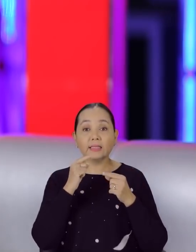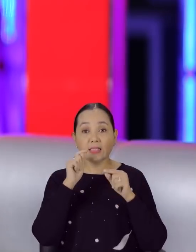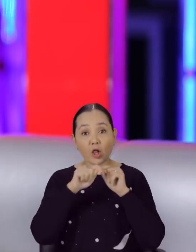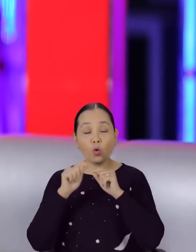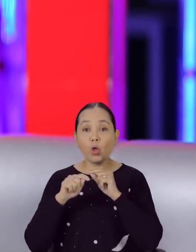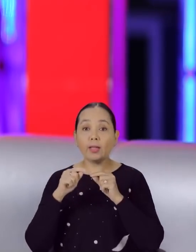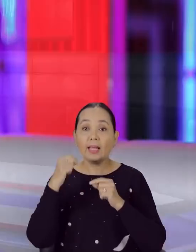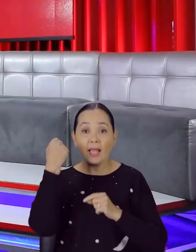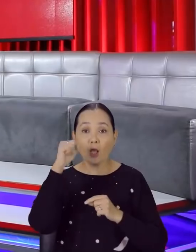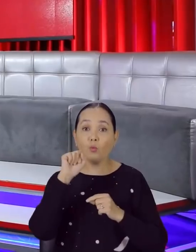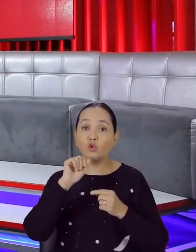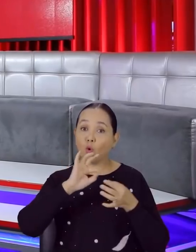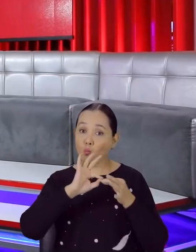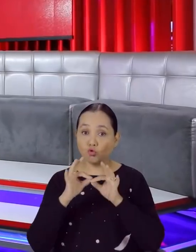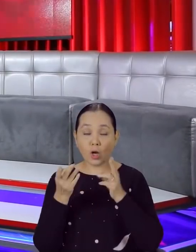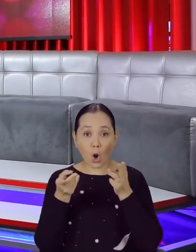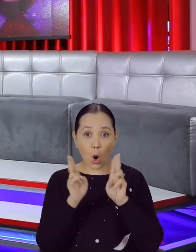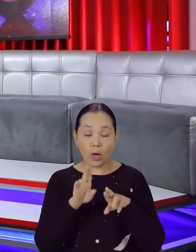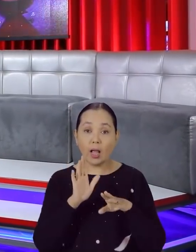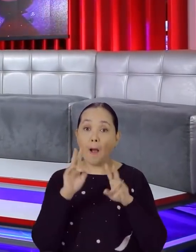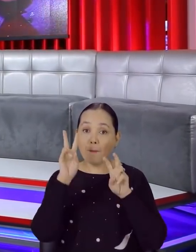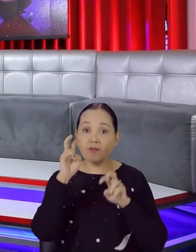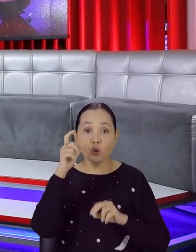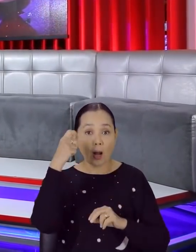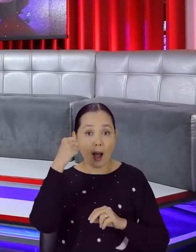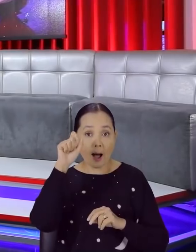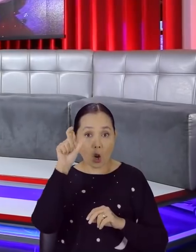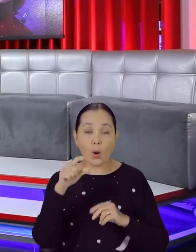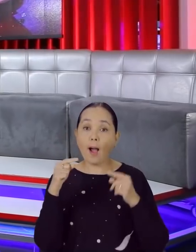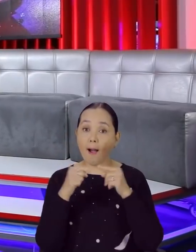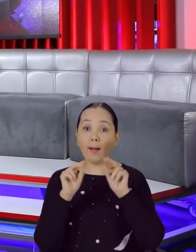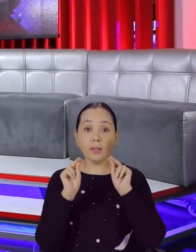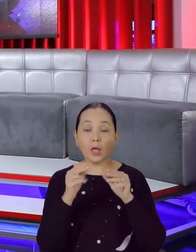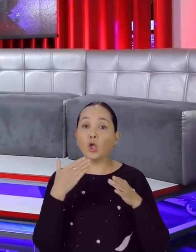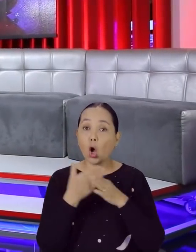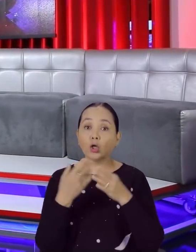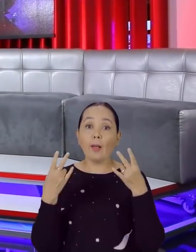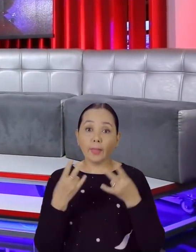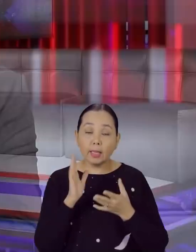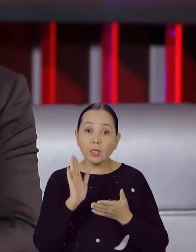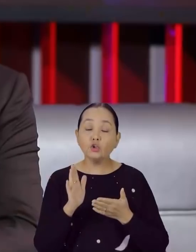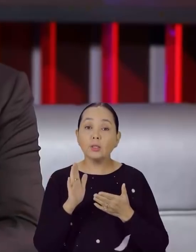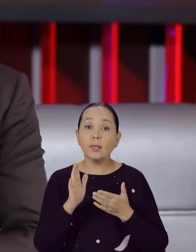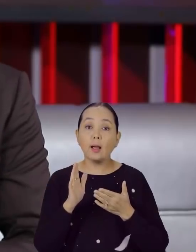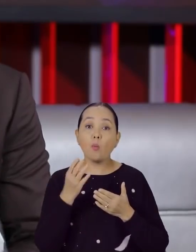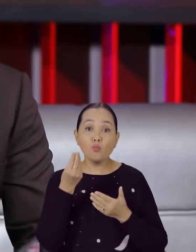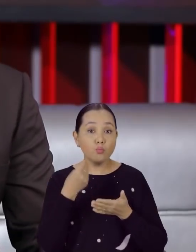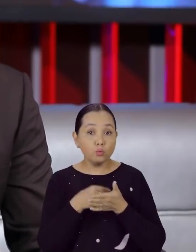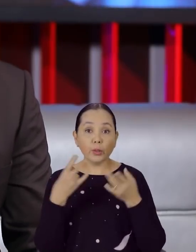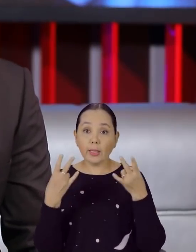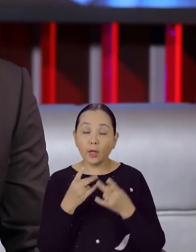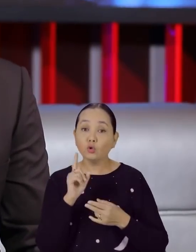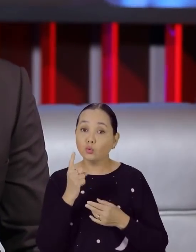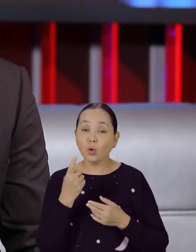o'tish mushkulligicha qolaveradi. Navbatdagi mavzuimiz qahramonlarga haqiqatdan ham yordam kerak, haqiqatdan ham pul kerak,